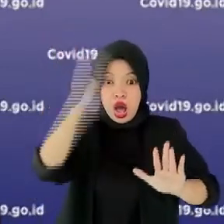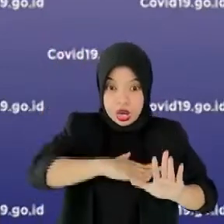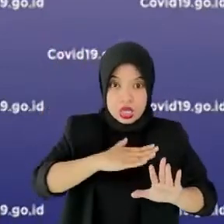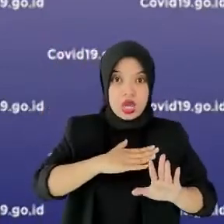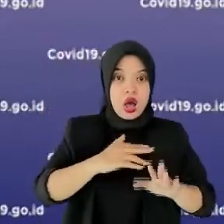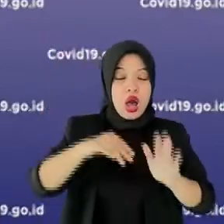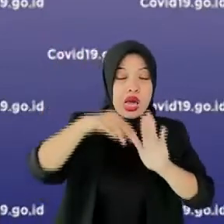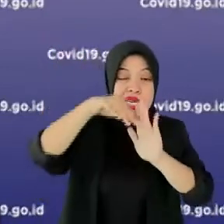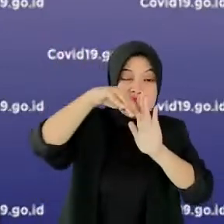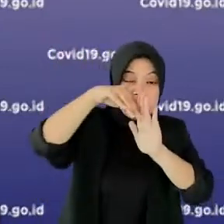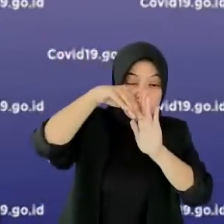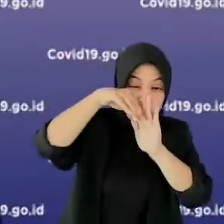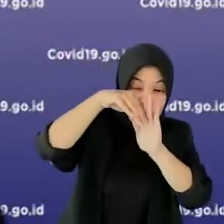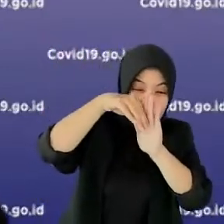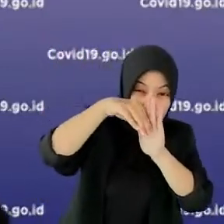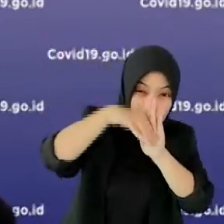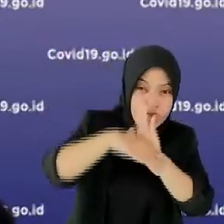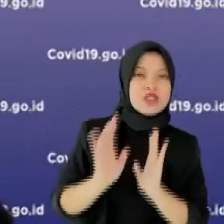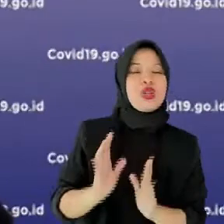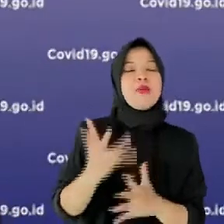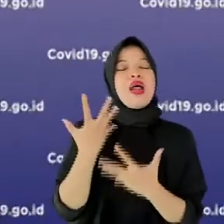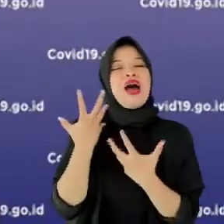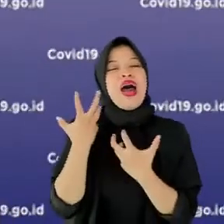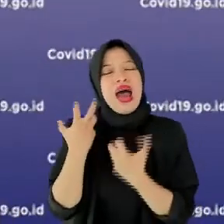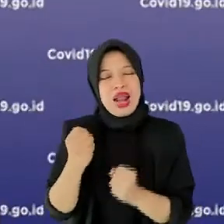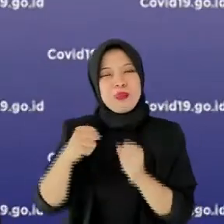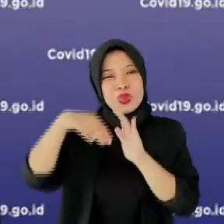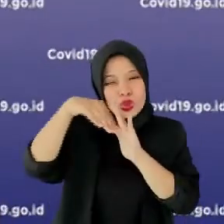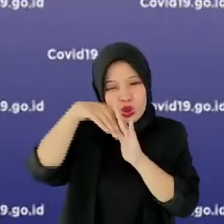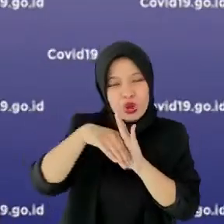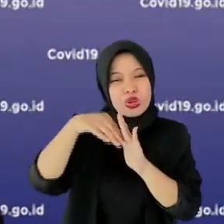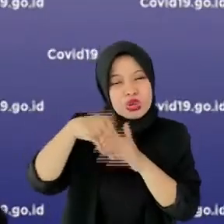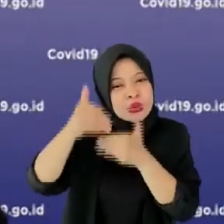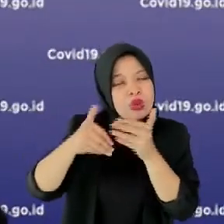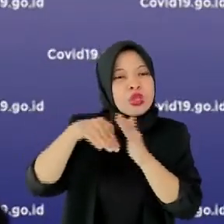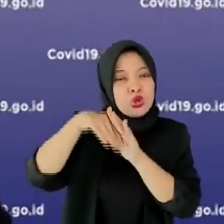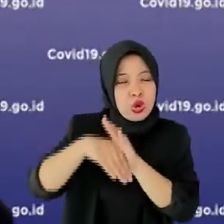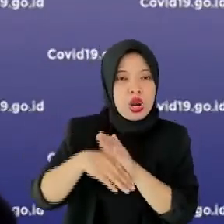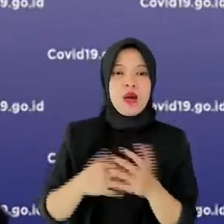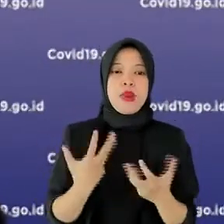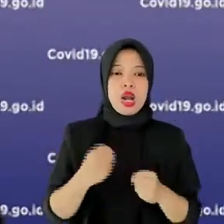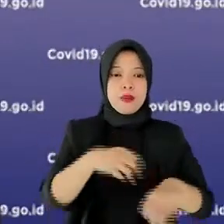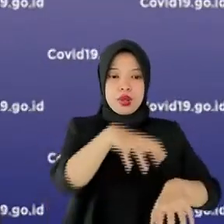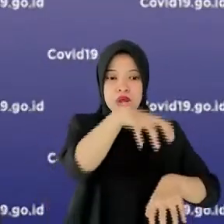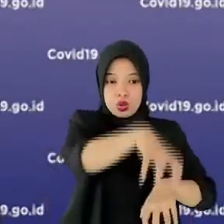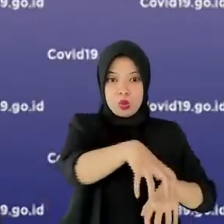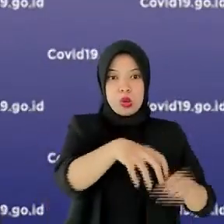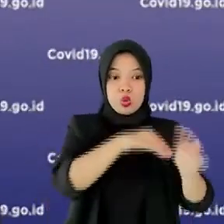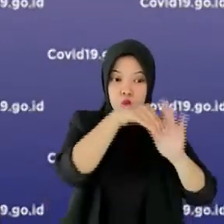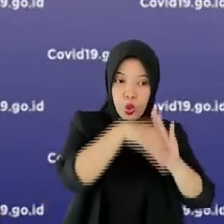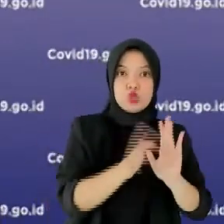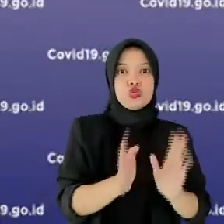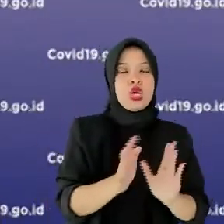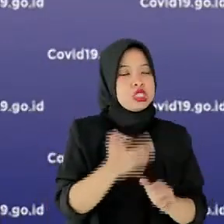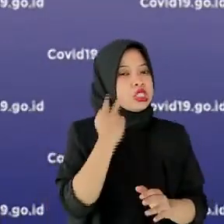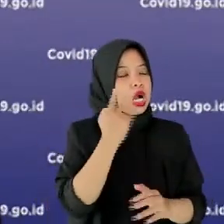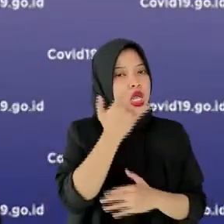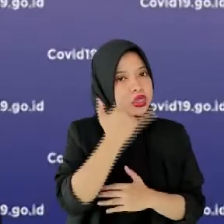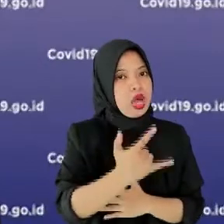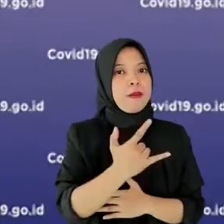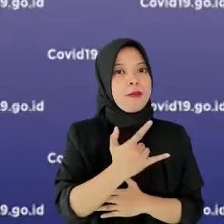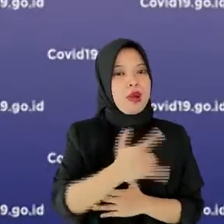sudah lebih rendah, sudah turun trennya, diharapkan akan seperti itu ke depannya. Tapi yang sudah turun pun tetap harus ngejaga. Ini kenapa